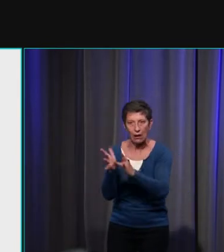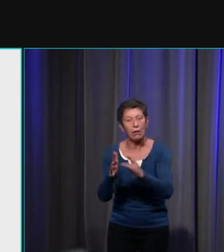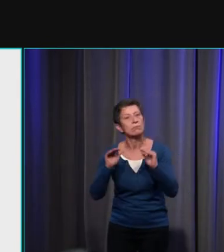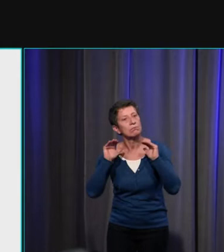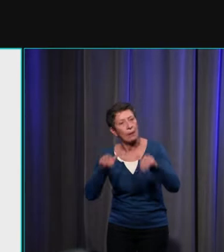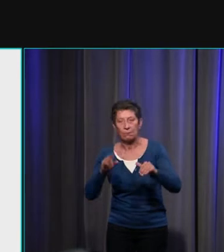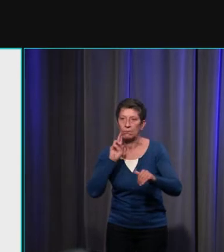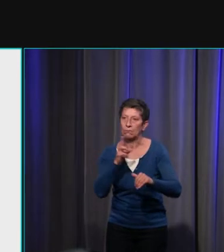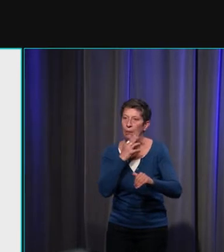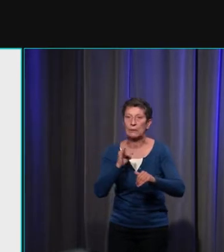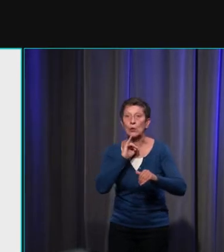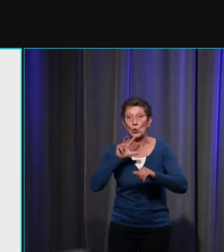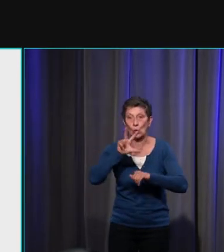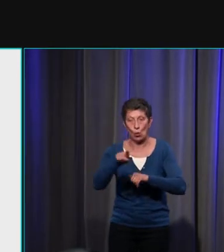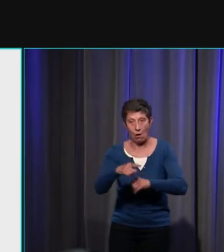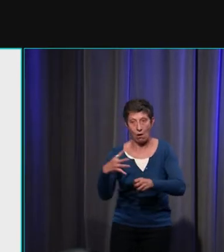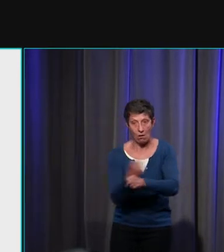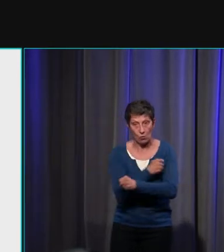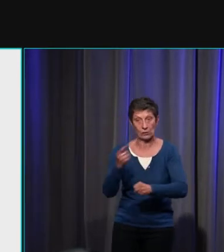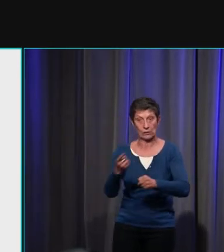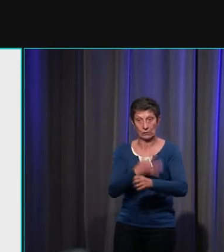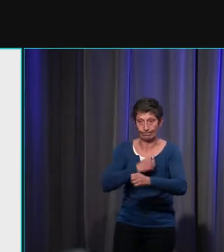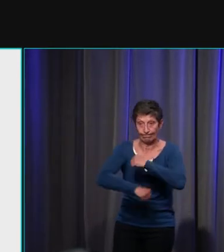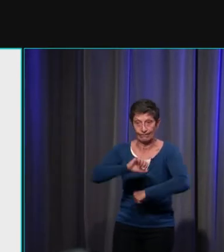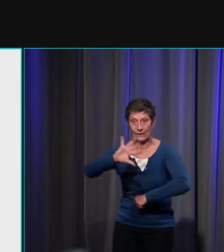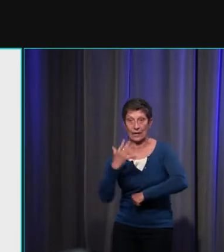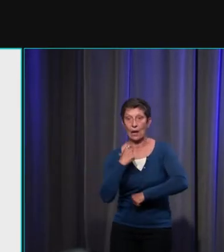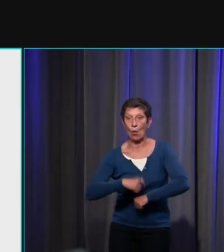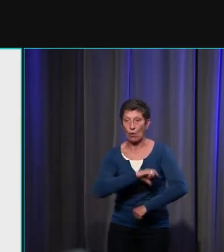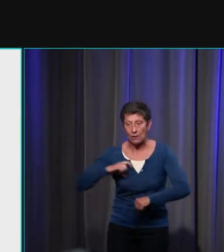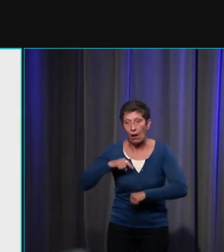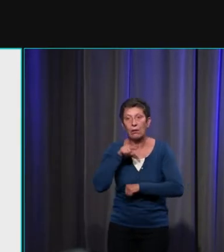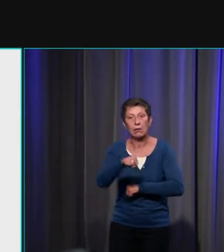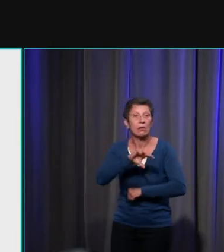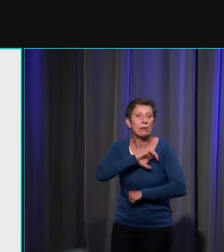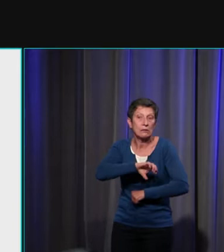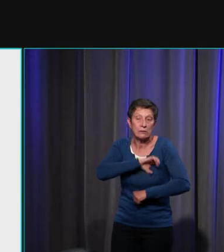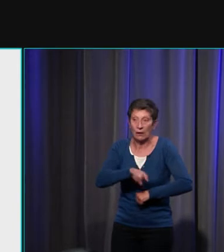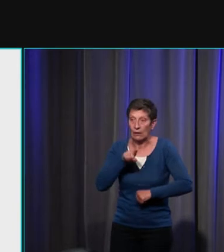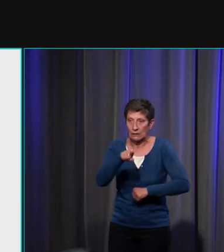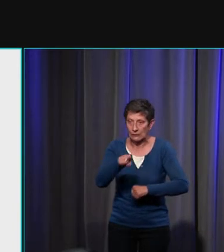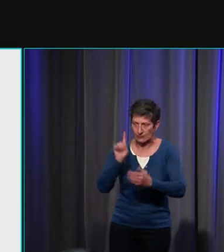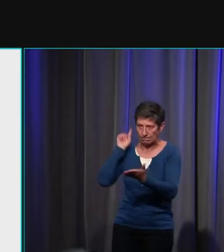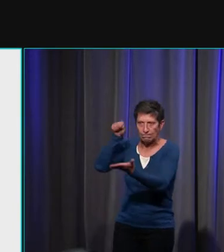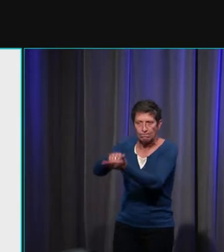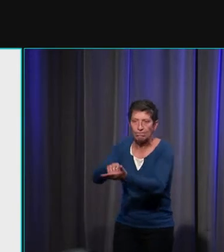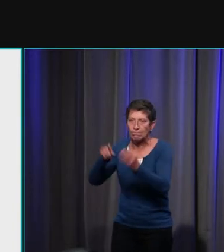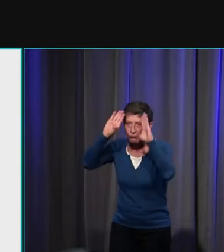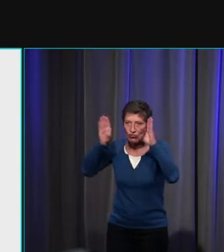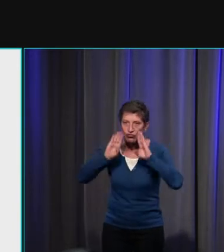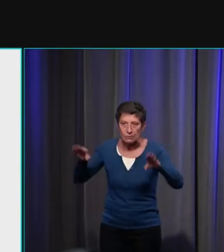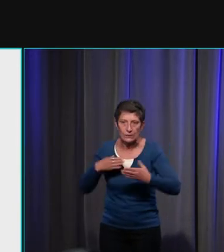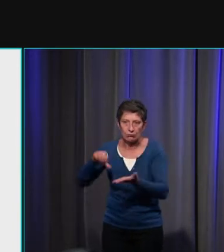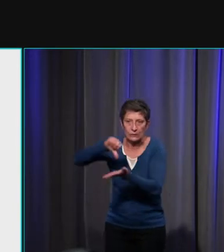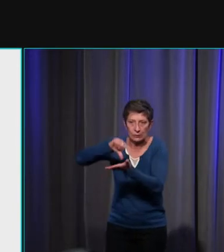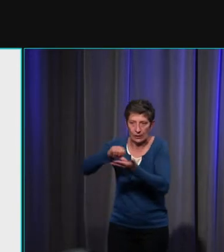réussit enfin à ce qu'il y ait la cinquième croisade qui essayent de frapper le caire la capitale